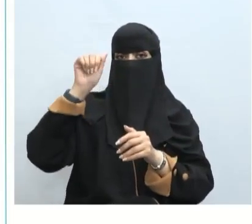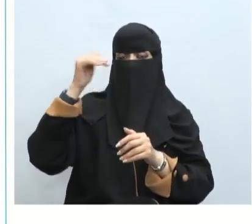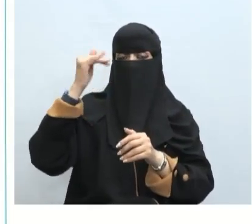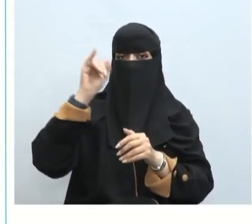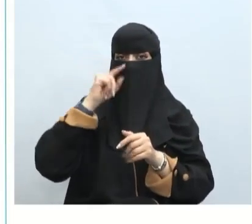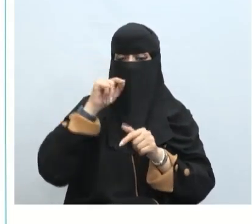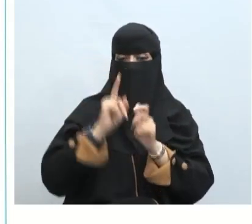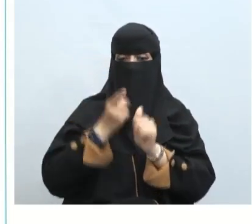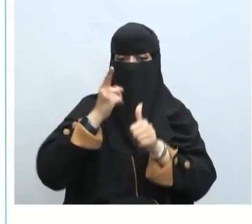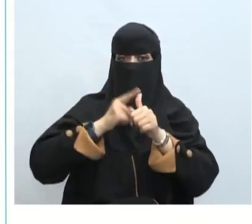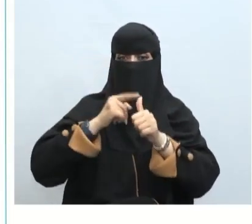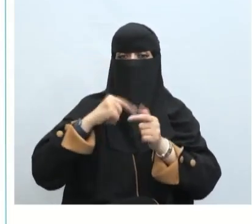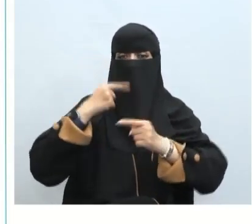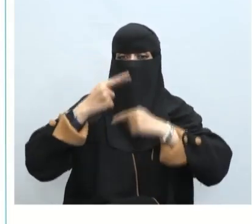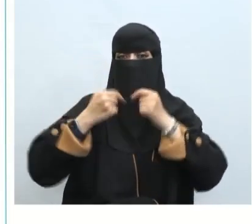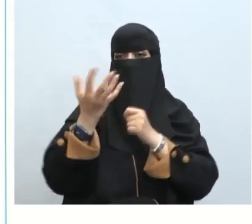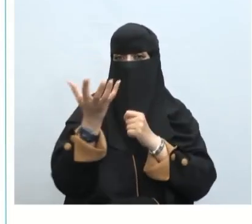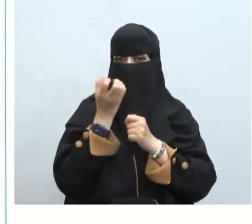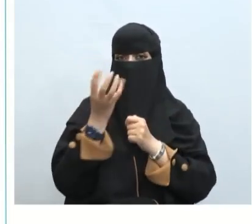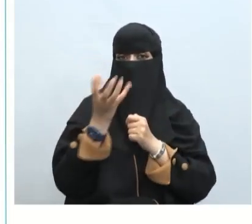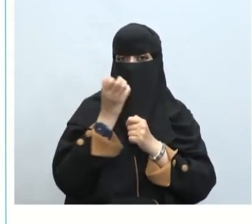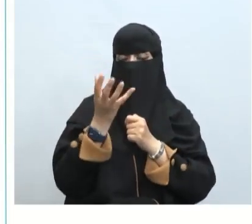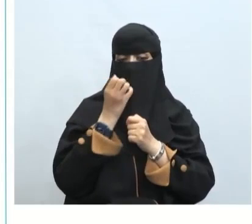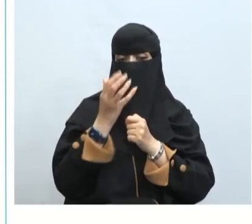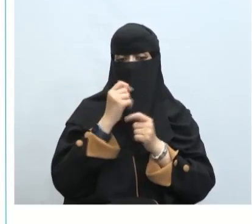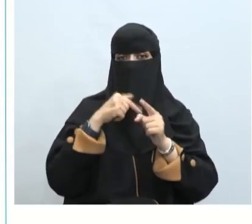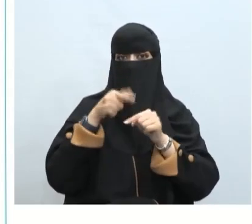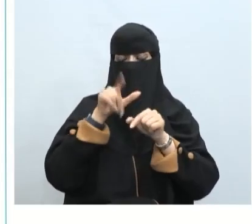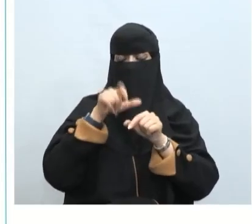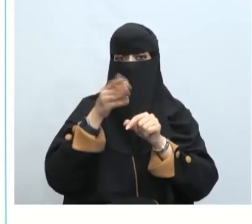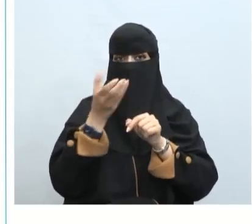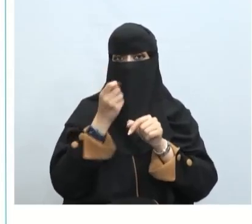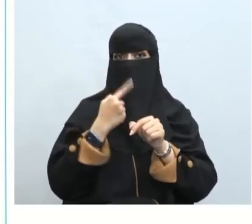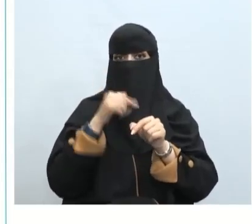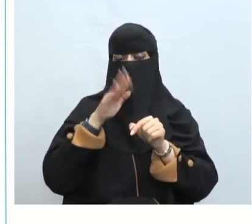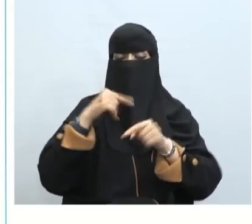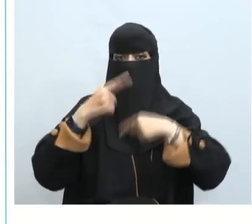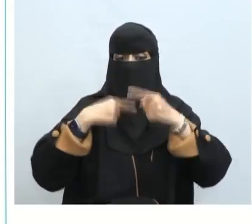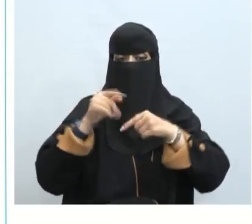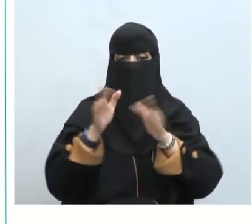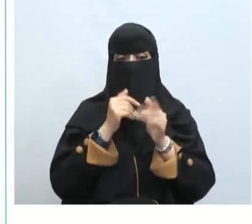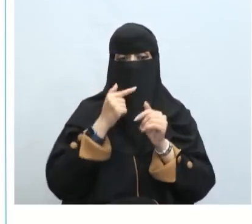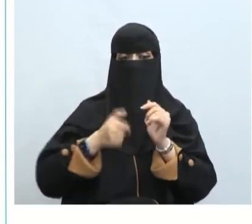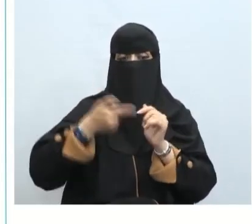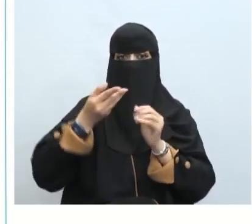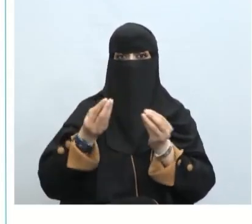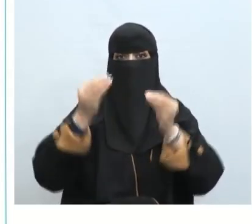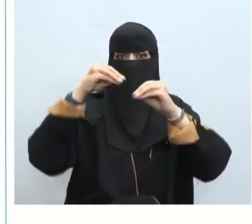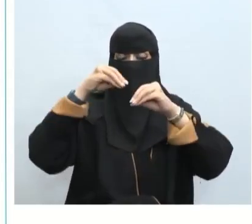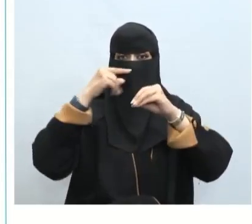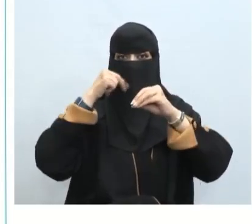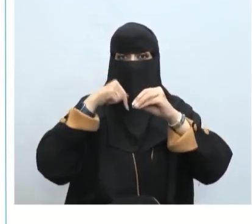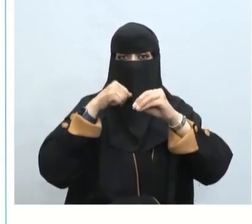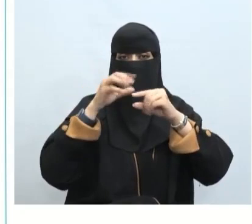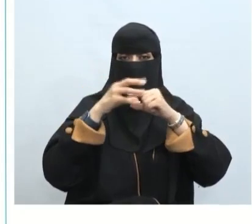الطلب المستمر على السلع والخدمات الطلب المستمر على السلع والخدمات مع قله